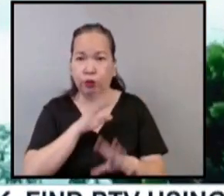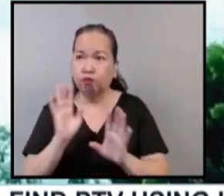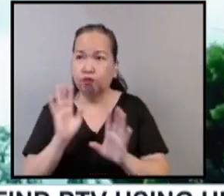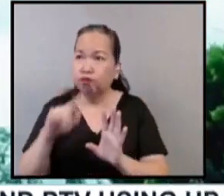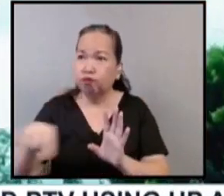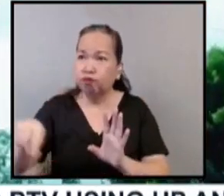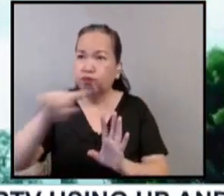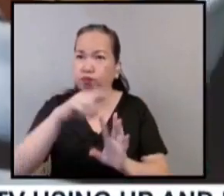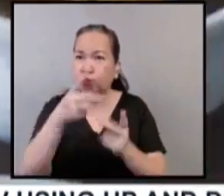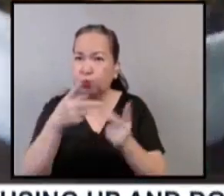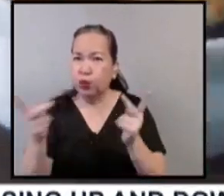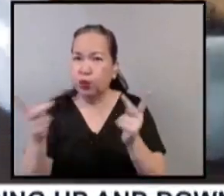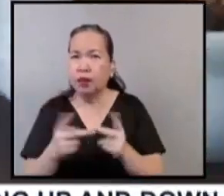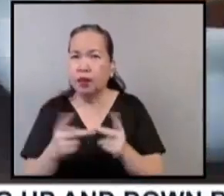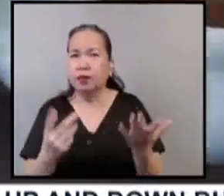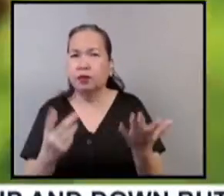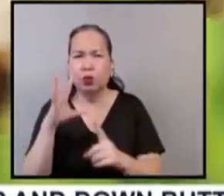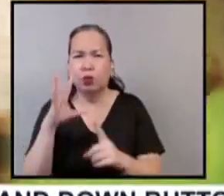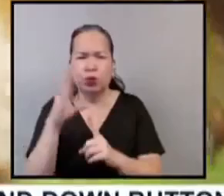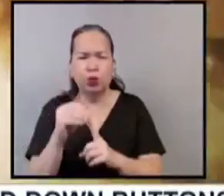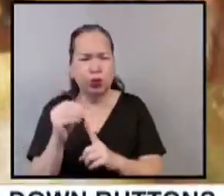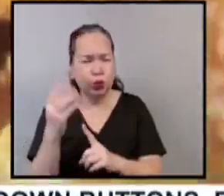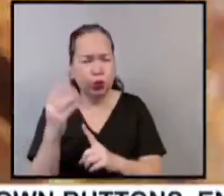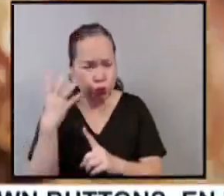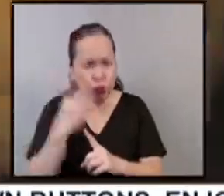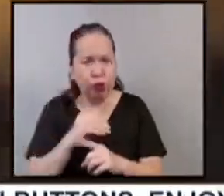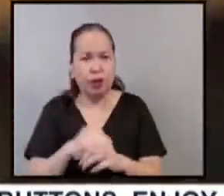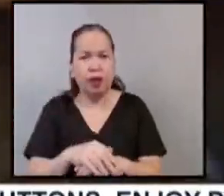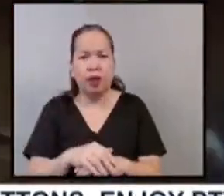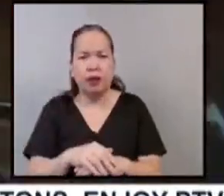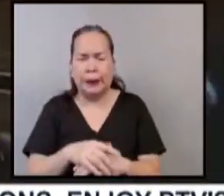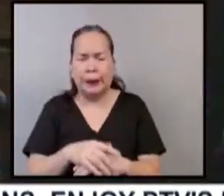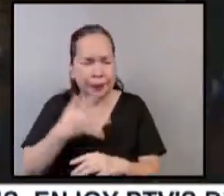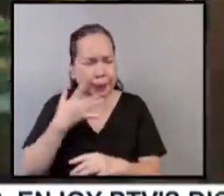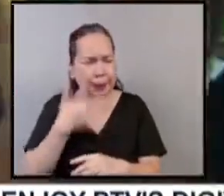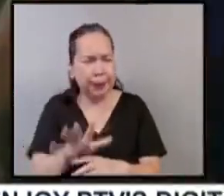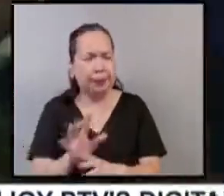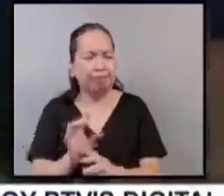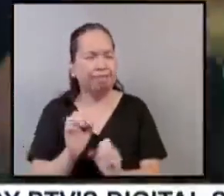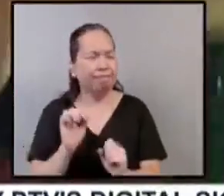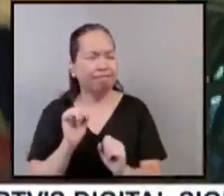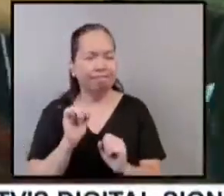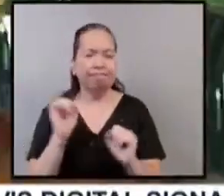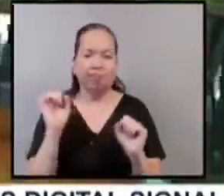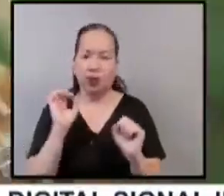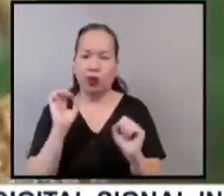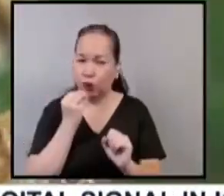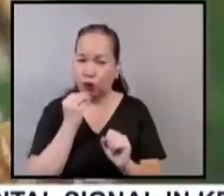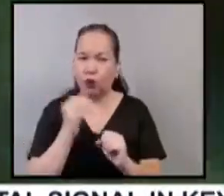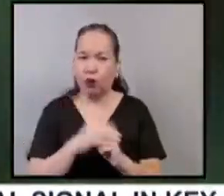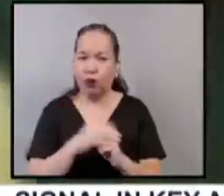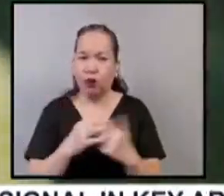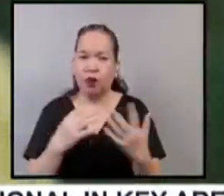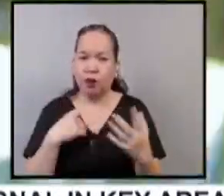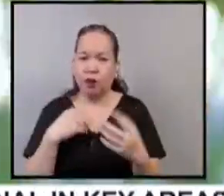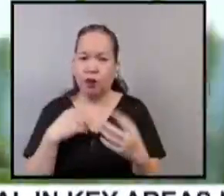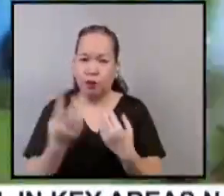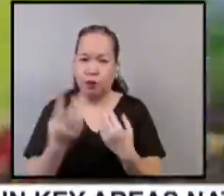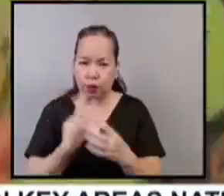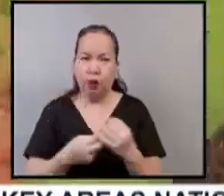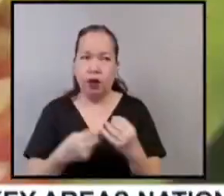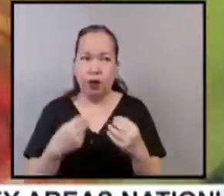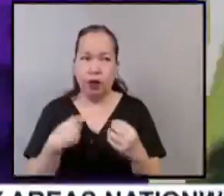cultural experiences, and delightful cuisines that capture both domestic and